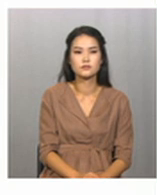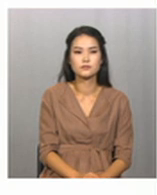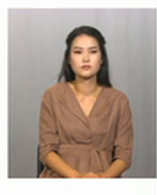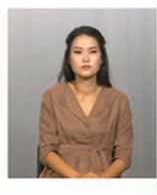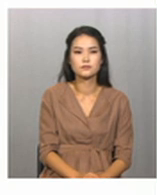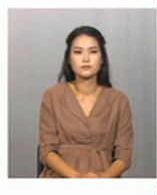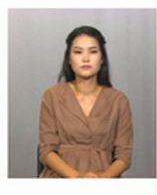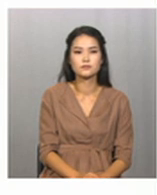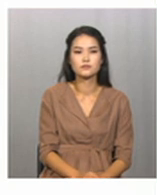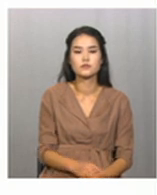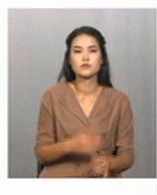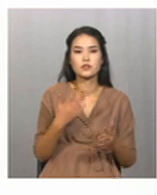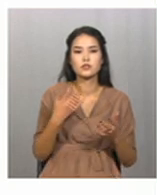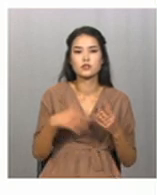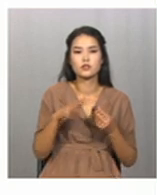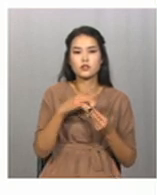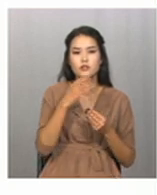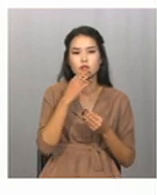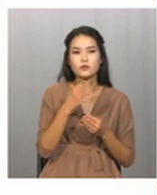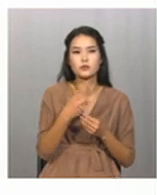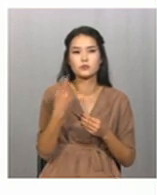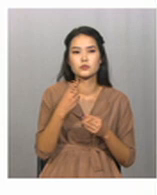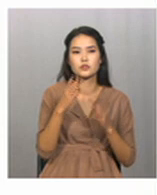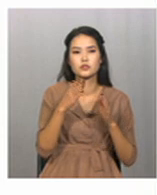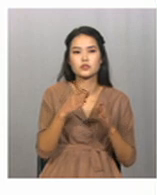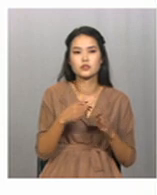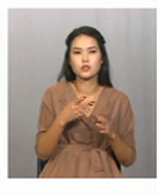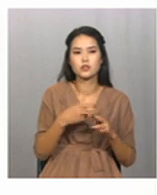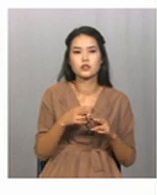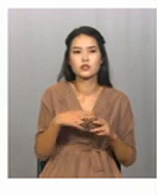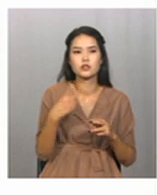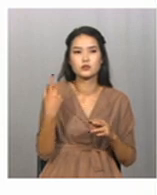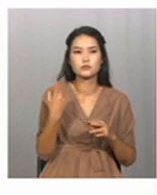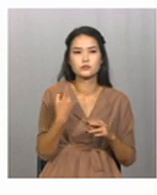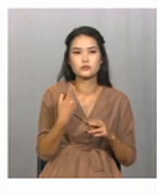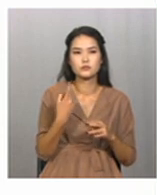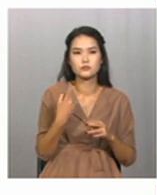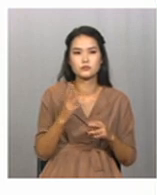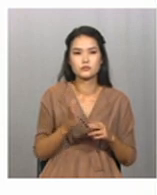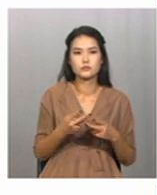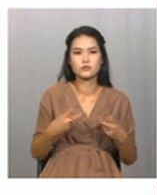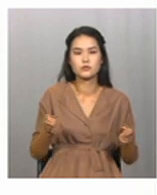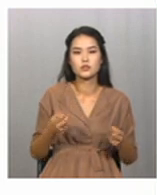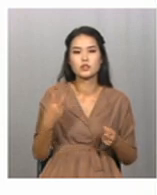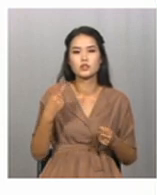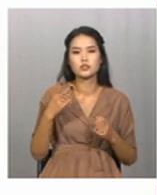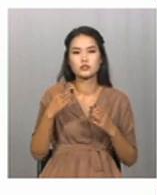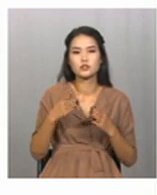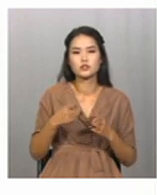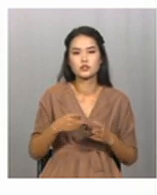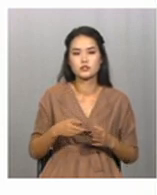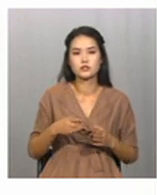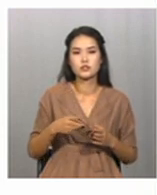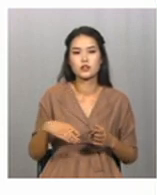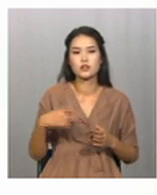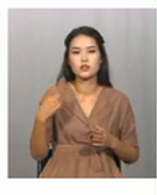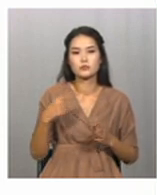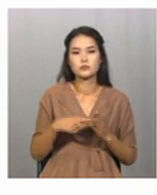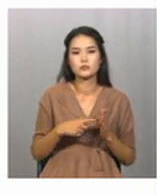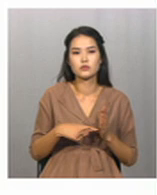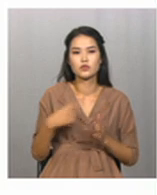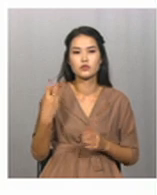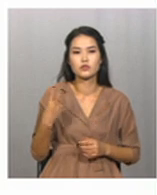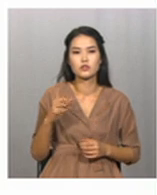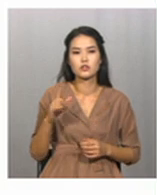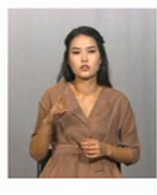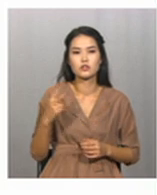болады. Жауабы бірінші жағдайда жауабы 1-ге тең, ал Б жағдайында 1